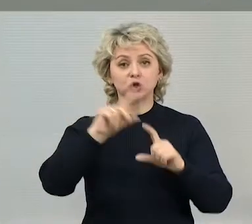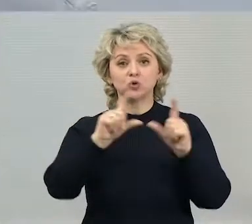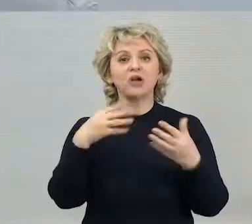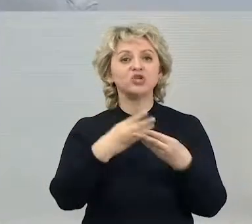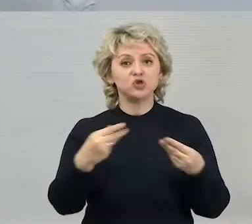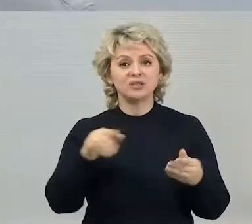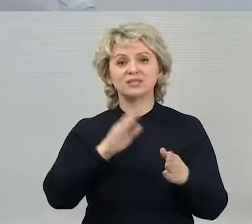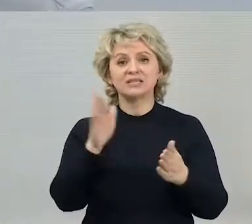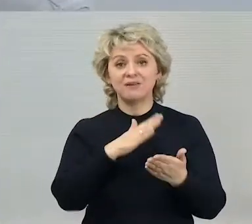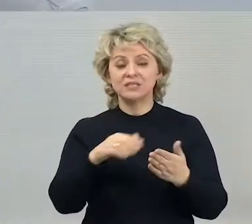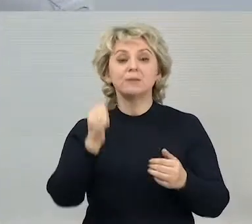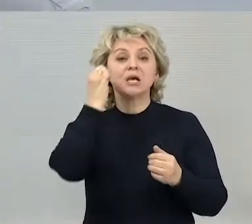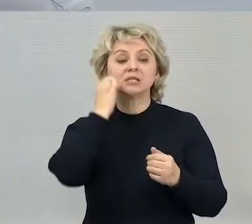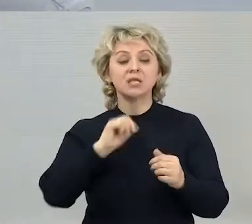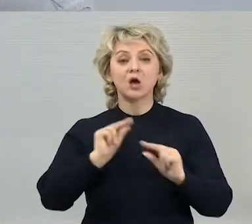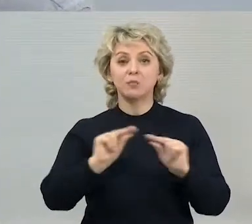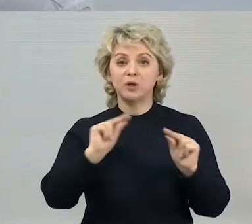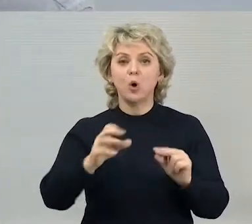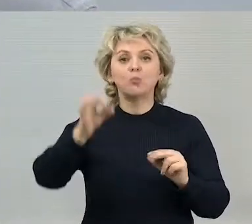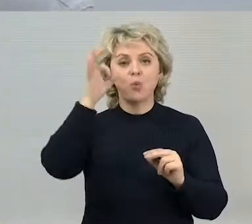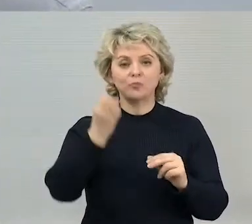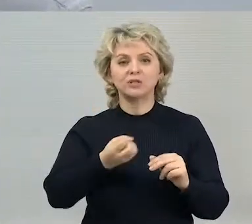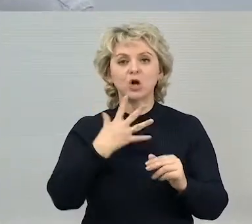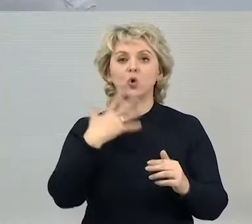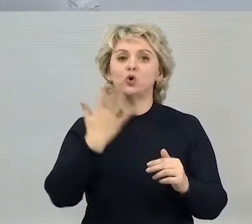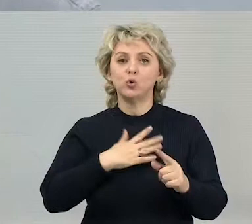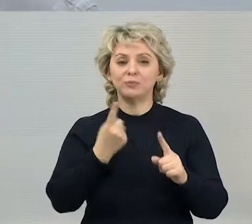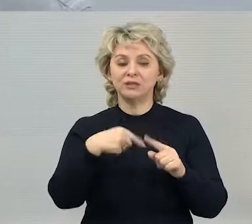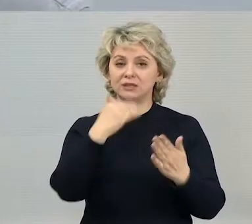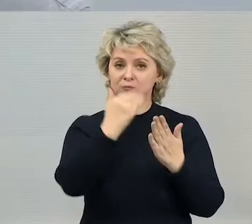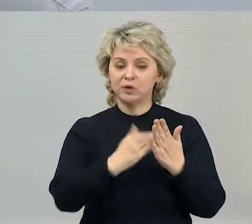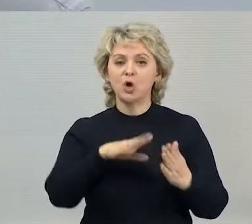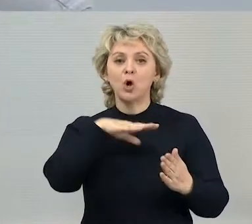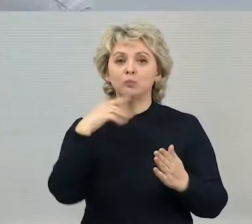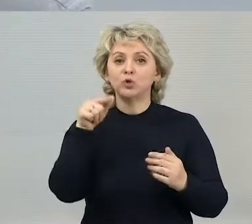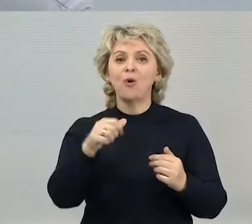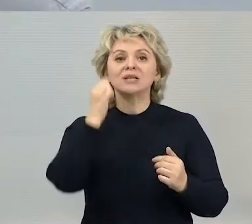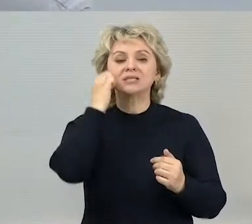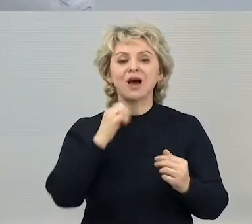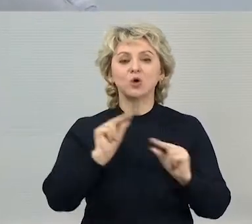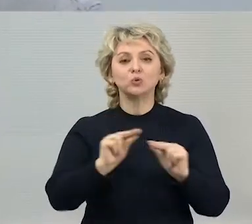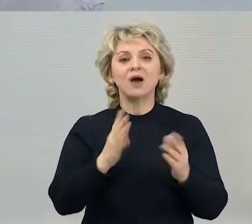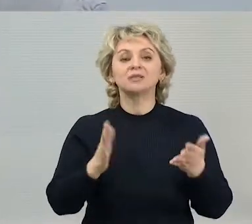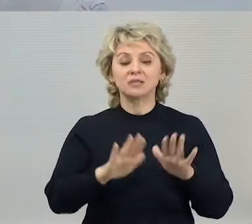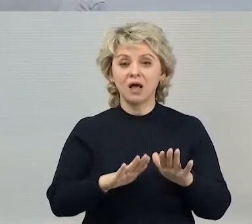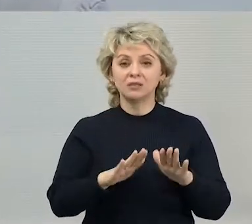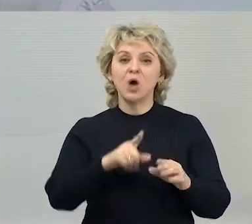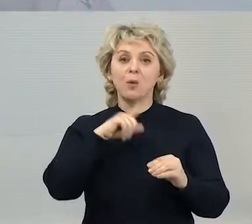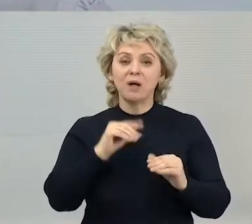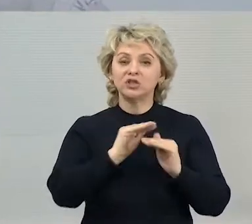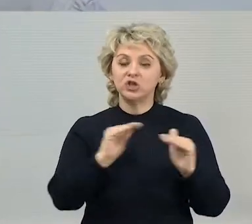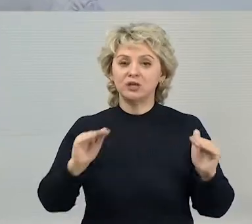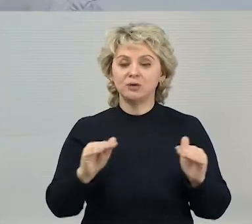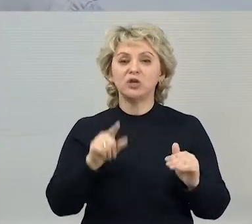исчез совсем. Но вот старые учителя помнят хорошо, любят этот предмет. Но много ли старых учителей осталось? Молодые